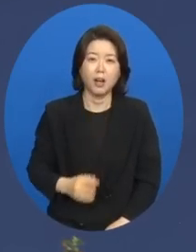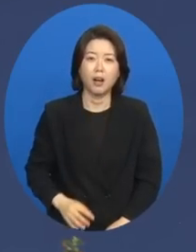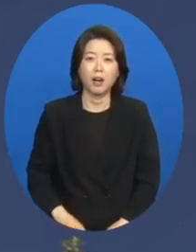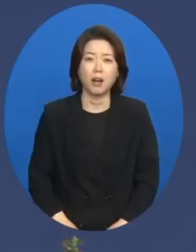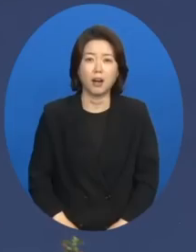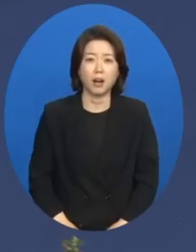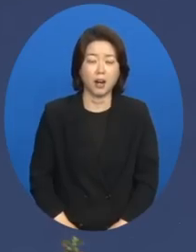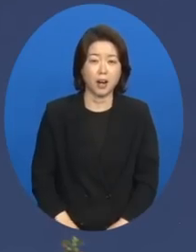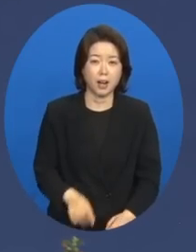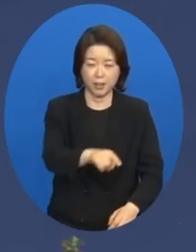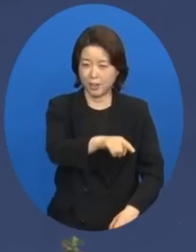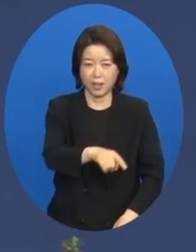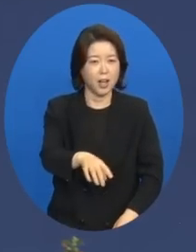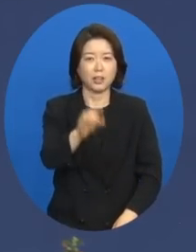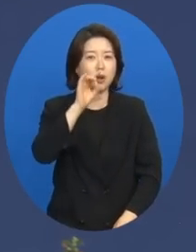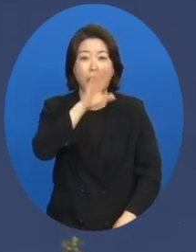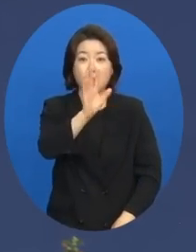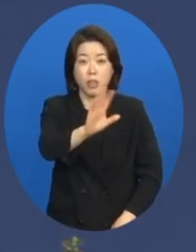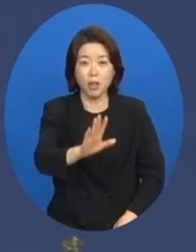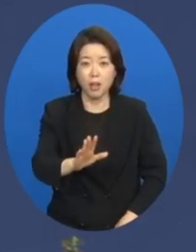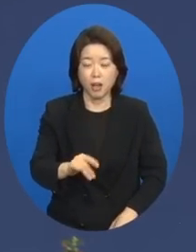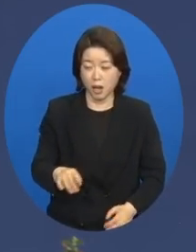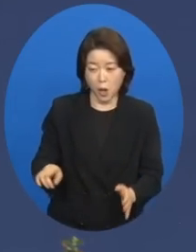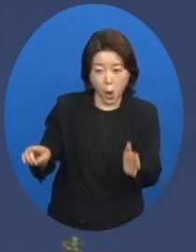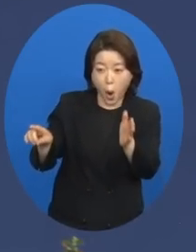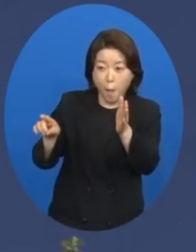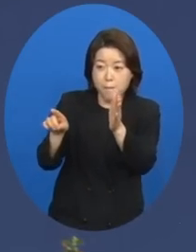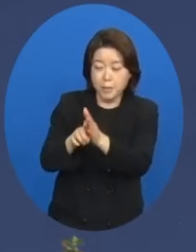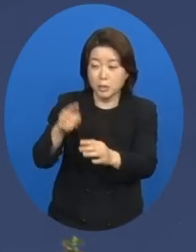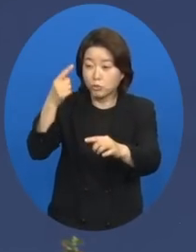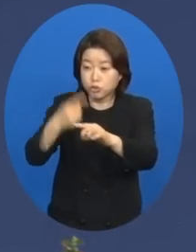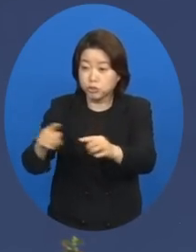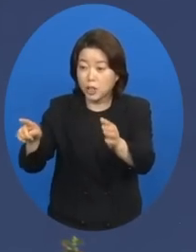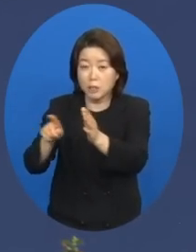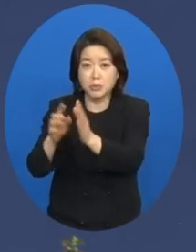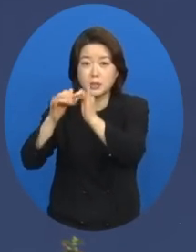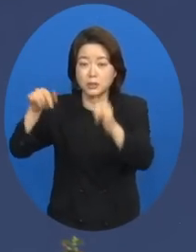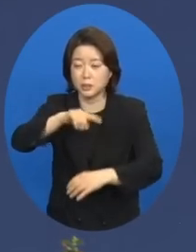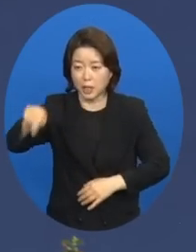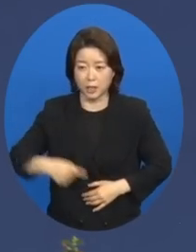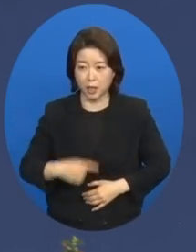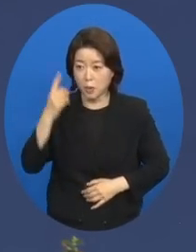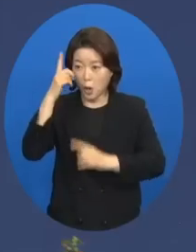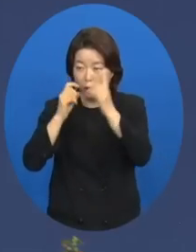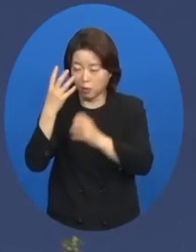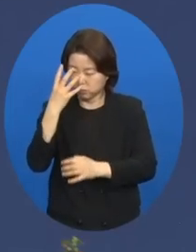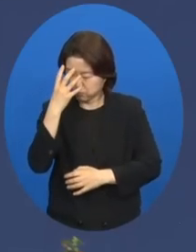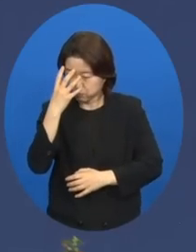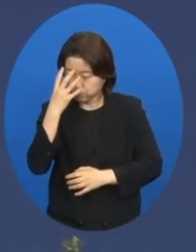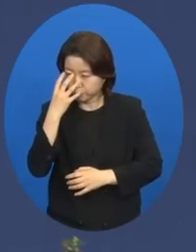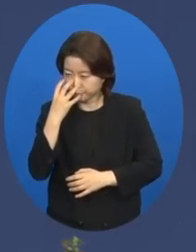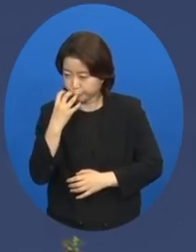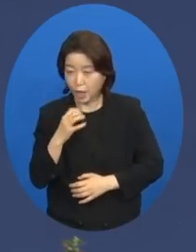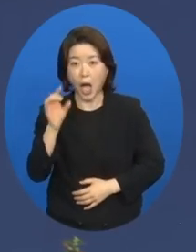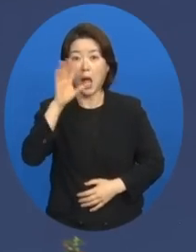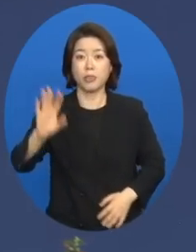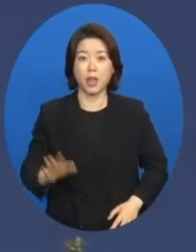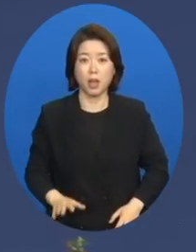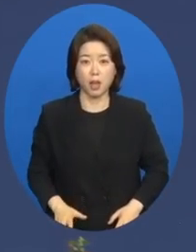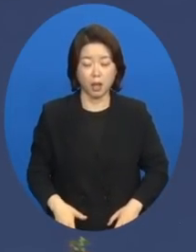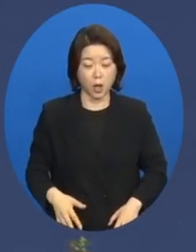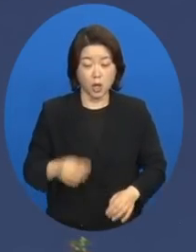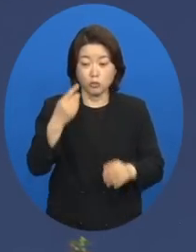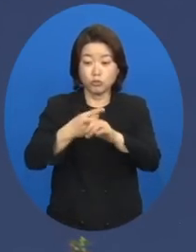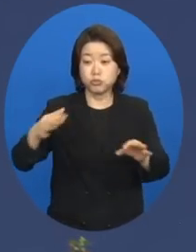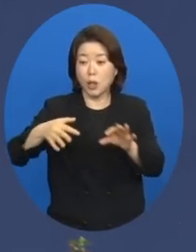못하는 그런 표정을 못해요. 겁나서 못해요. 어디 여기 예배당 와서 그따구 표정을 해. 안 못해가. 어? 끼워준 것만 해도